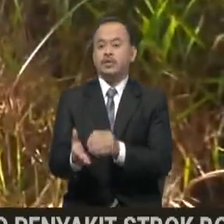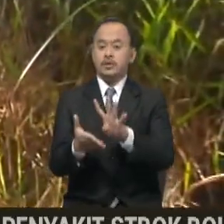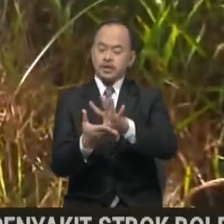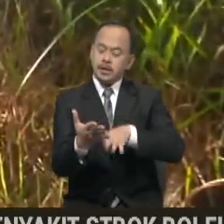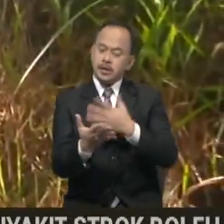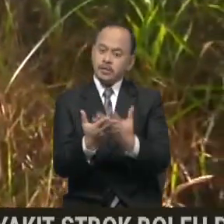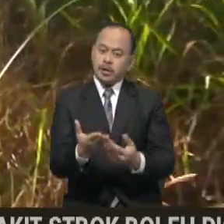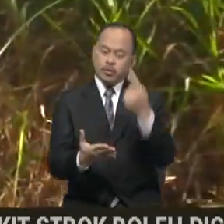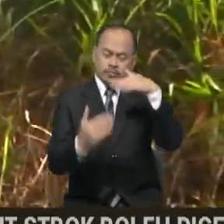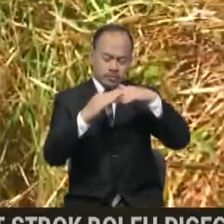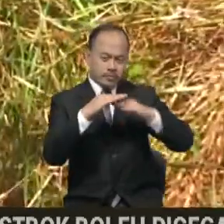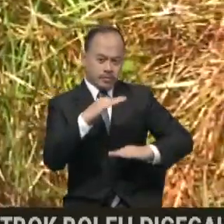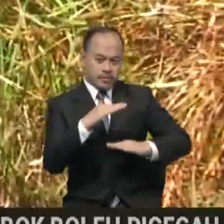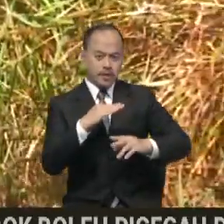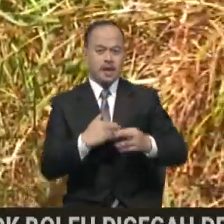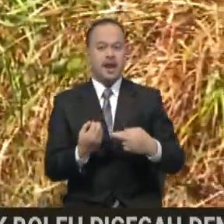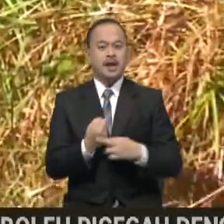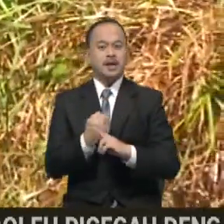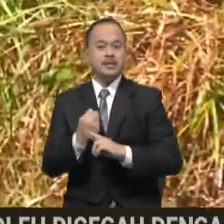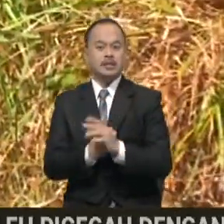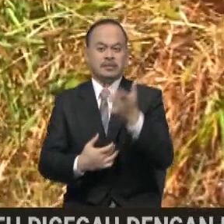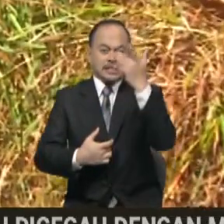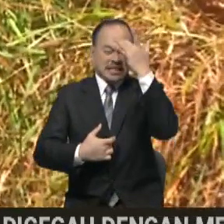ada untuk mengurangkan risiko penyakit strok.